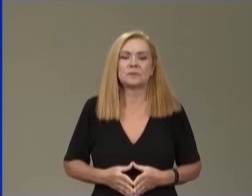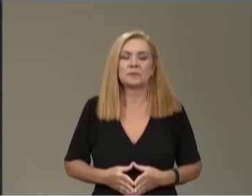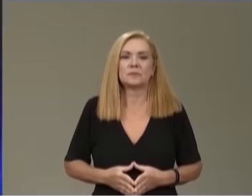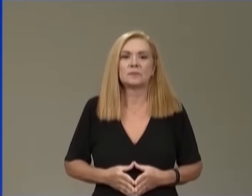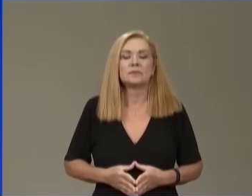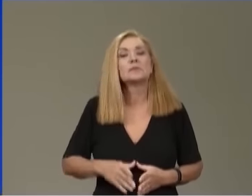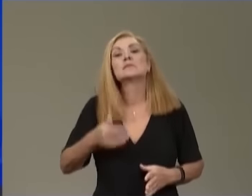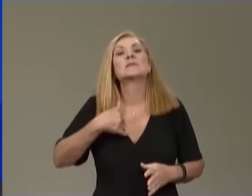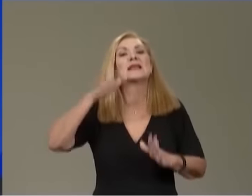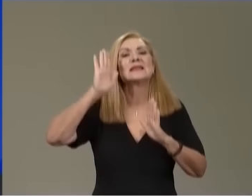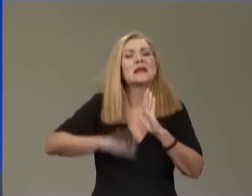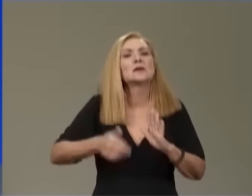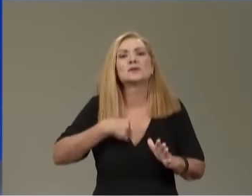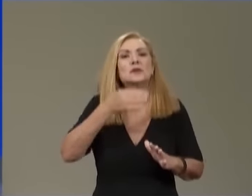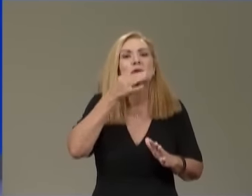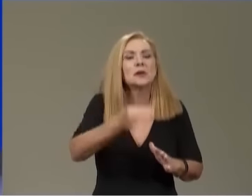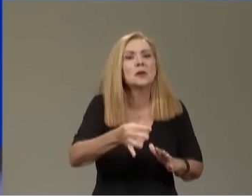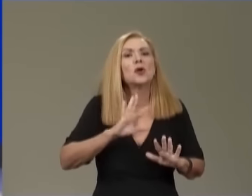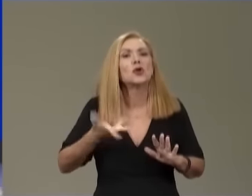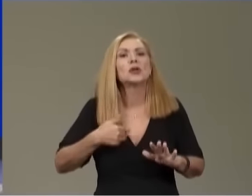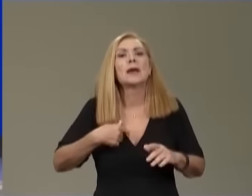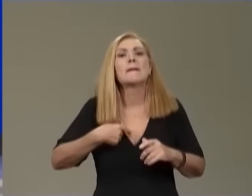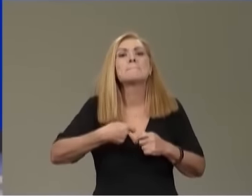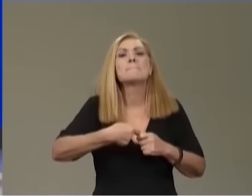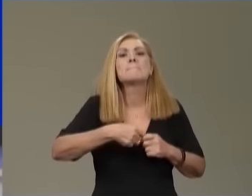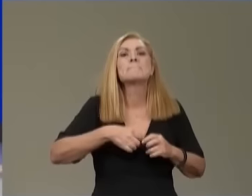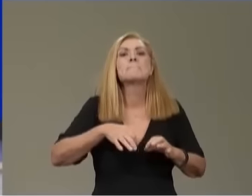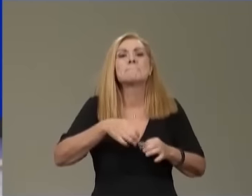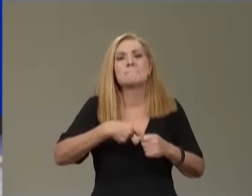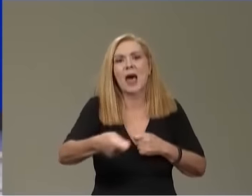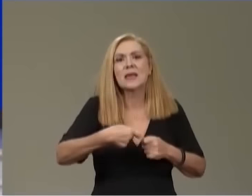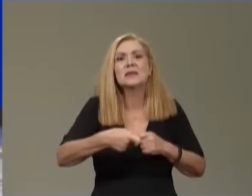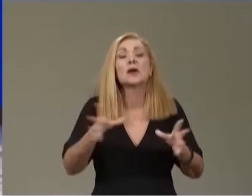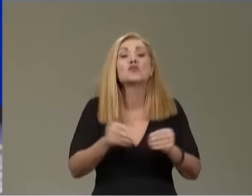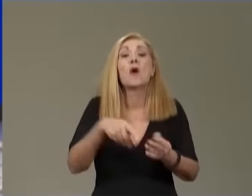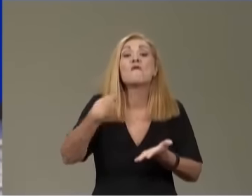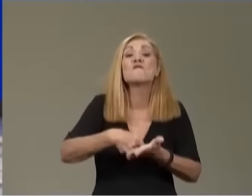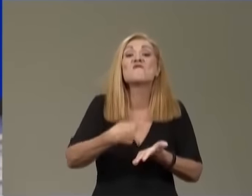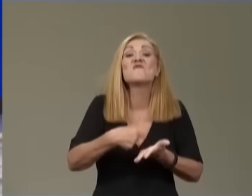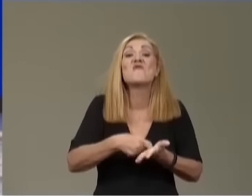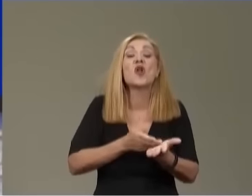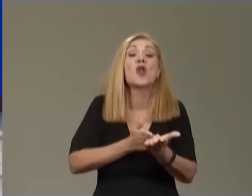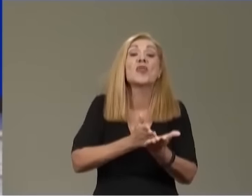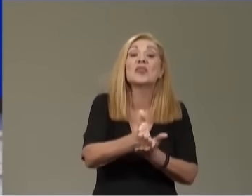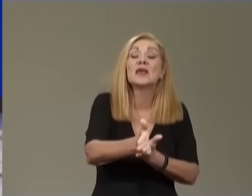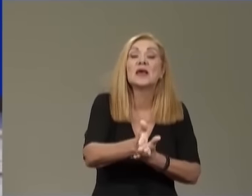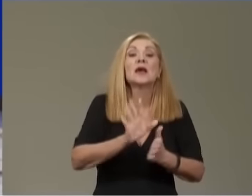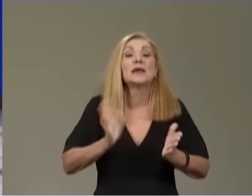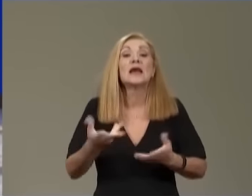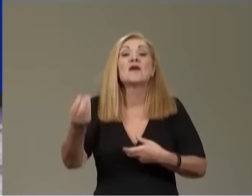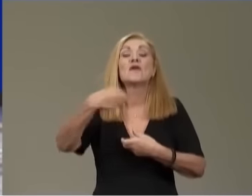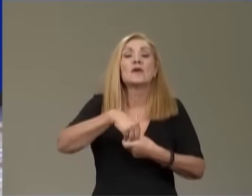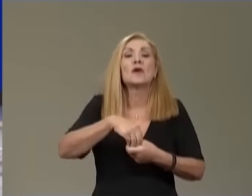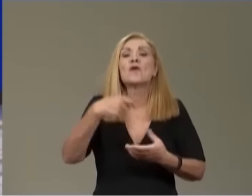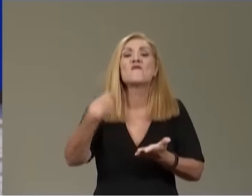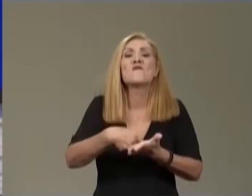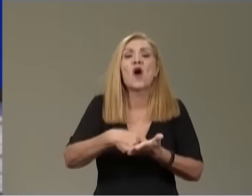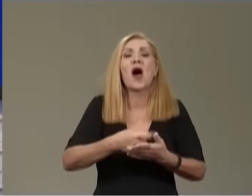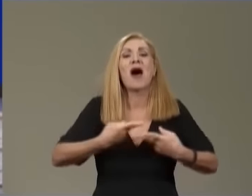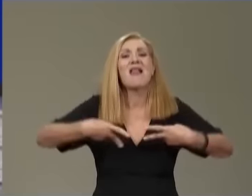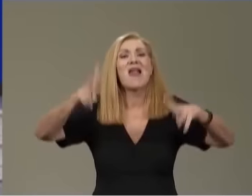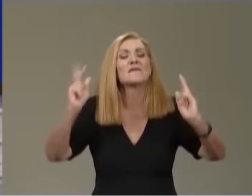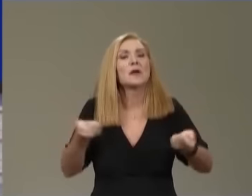Σας είχα πει τέλος ότι θα λάβουμε μέτρα φορολογικής δικαιοσύνης. Με πρώτο μια ισορροπημένη παρέμβαση στον χώρο των ελεύθερων